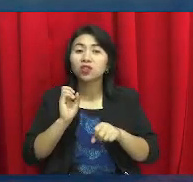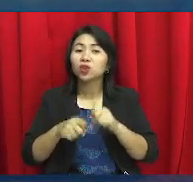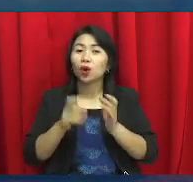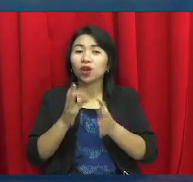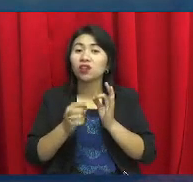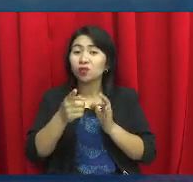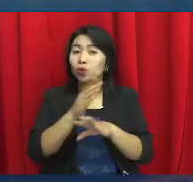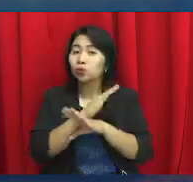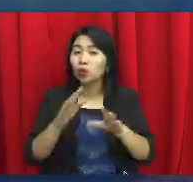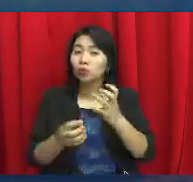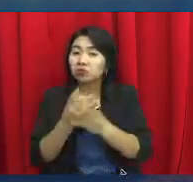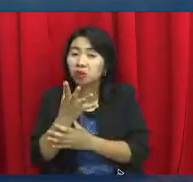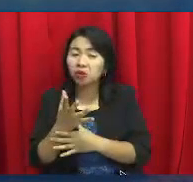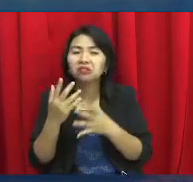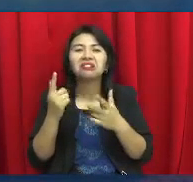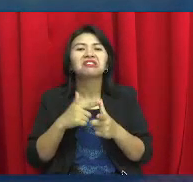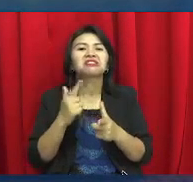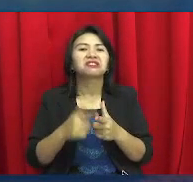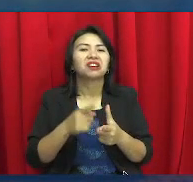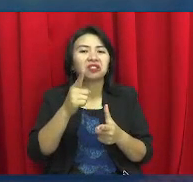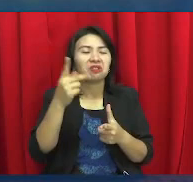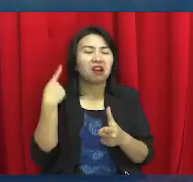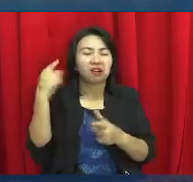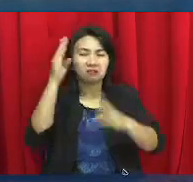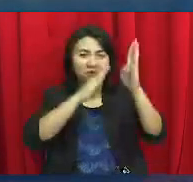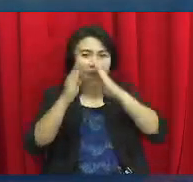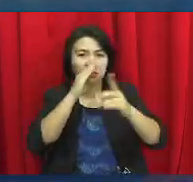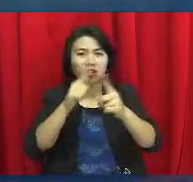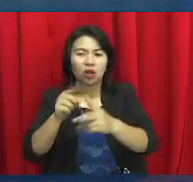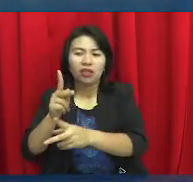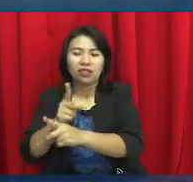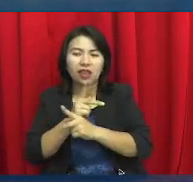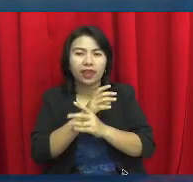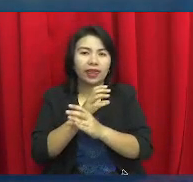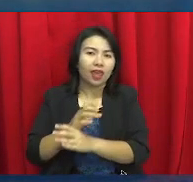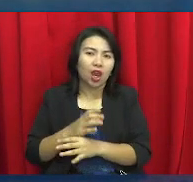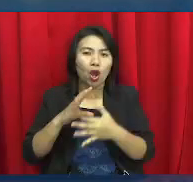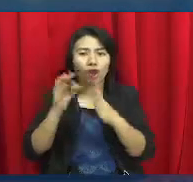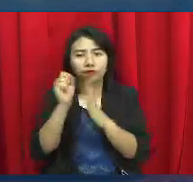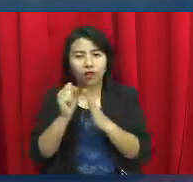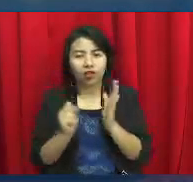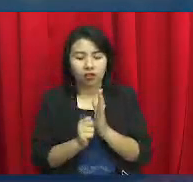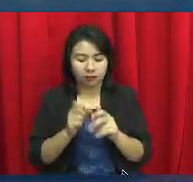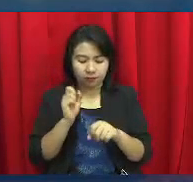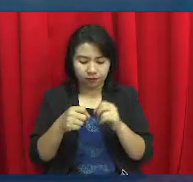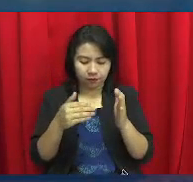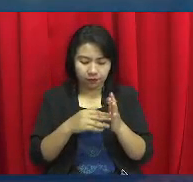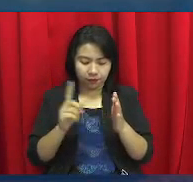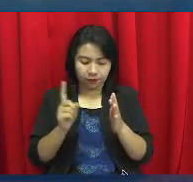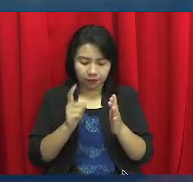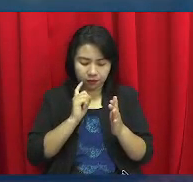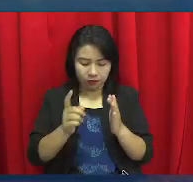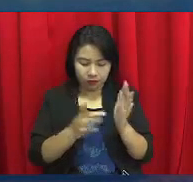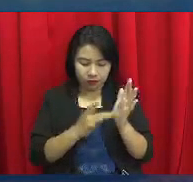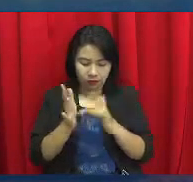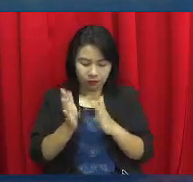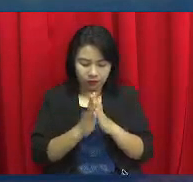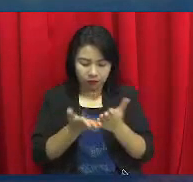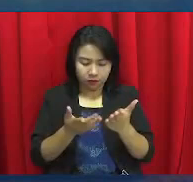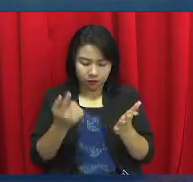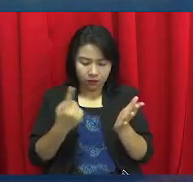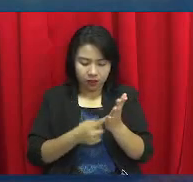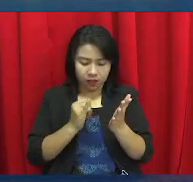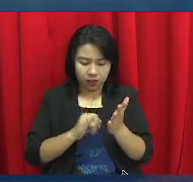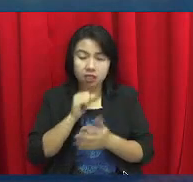sa pag-iingat ng mga standards ng simbahan na yan. Kaya lahat yan mga kapatid, nakasulat sa Biblia, hindi namin yan